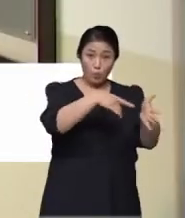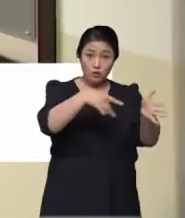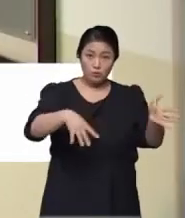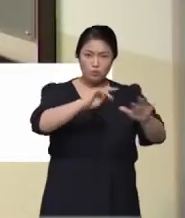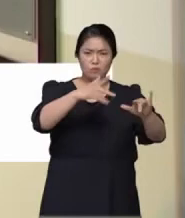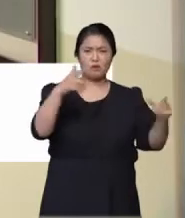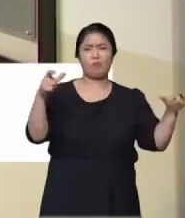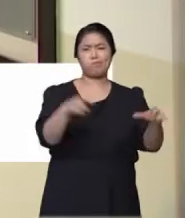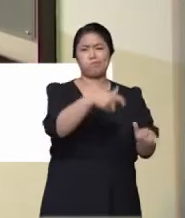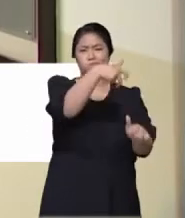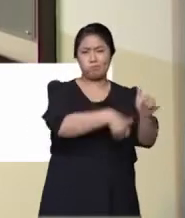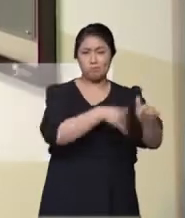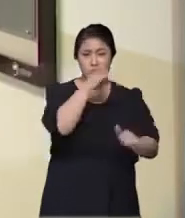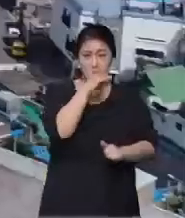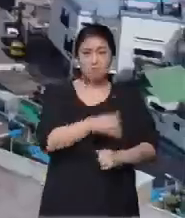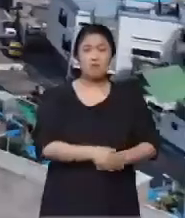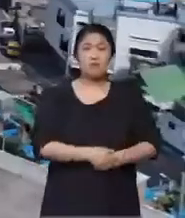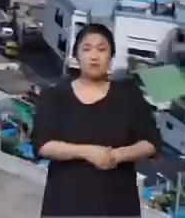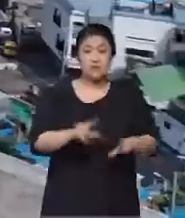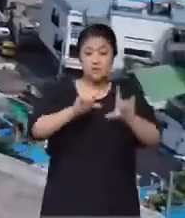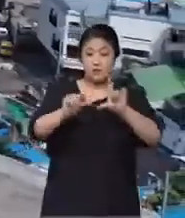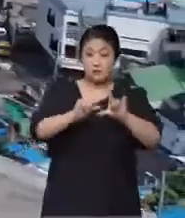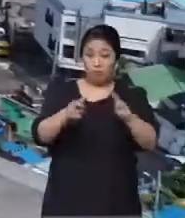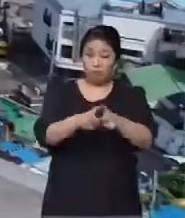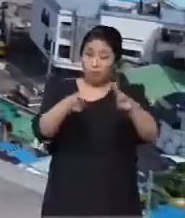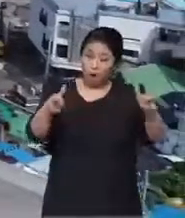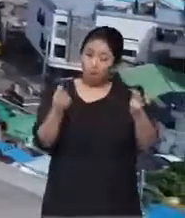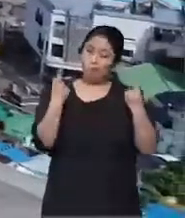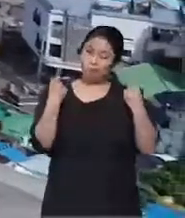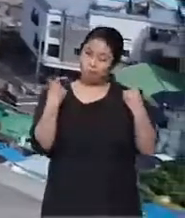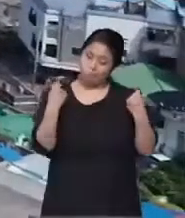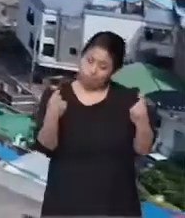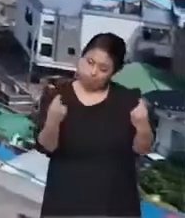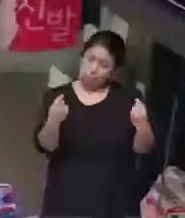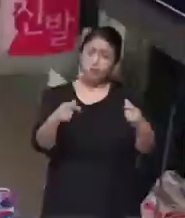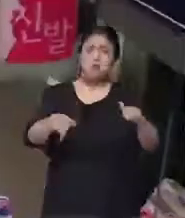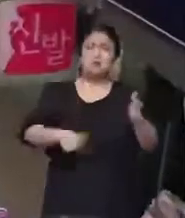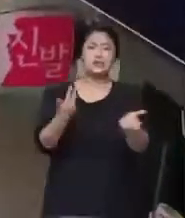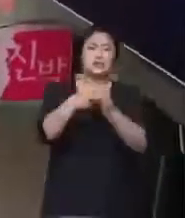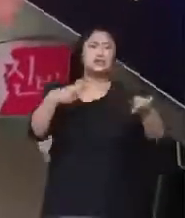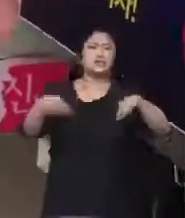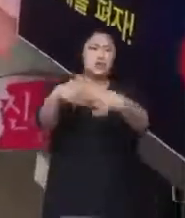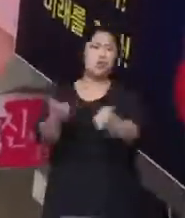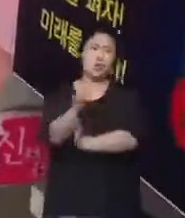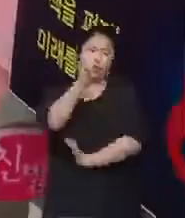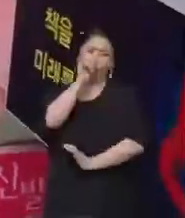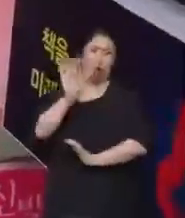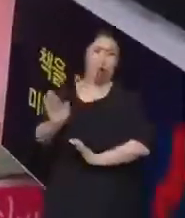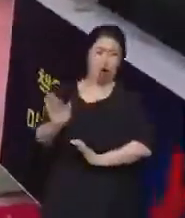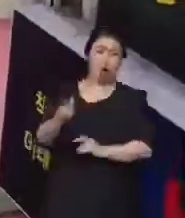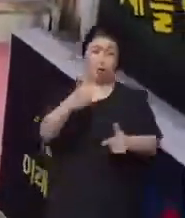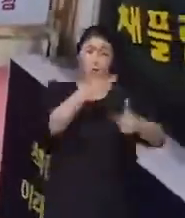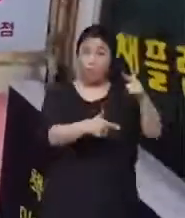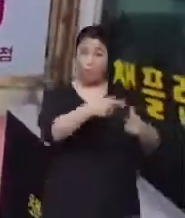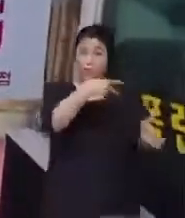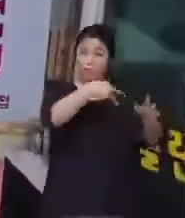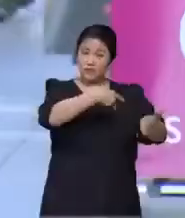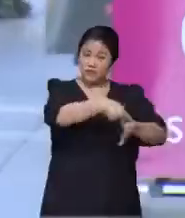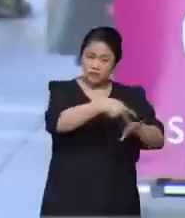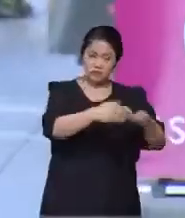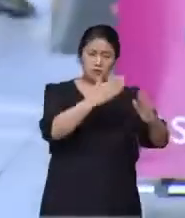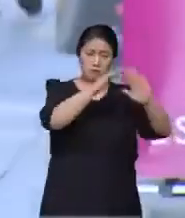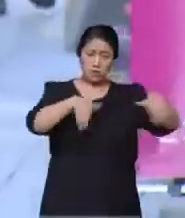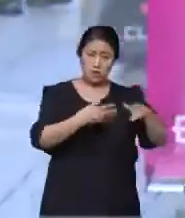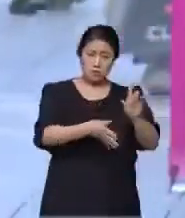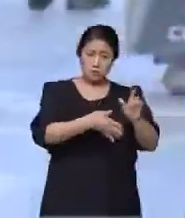보통교부세도 크게 감액됐습니다. 일부 늘어나거나 비슷한 수준을 유지하는 자치단체도 있지만 목포와 신안 등